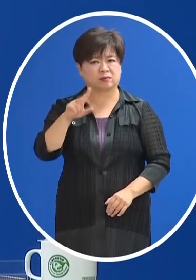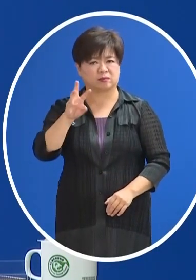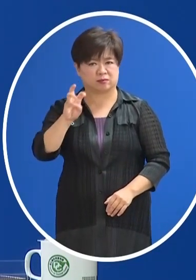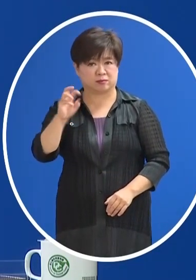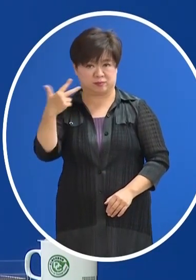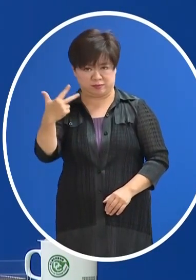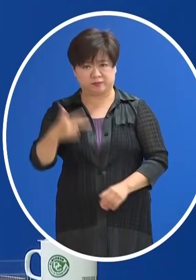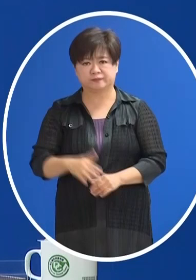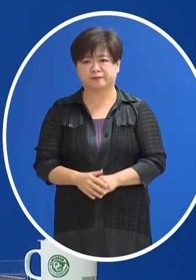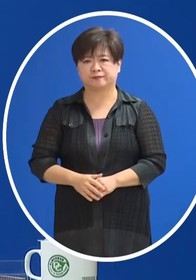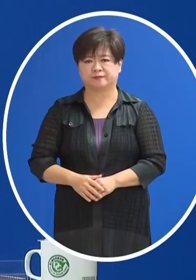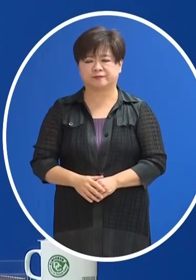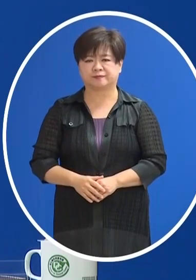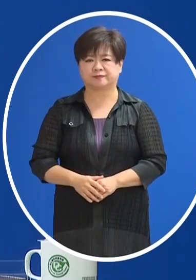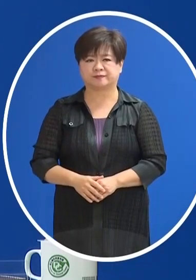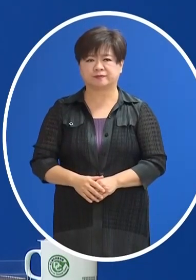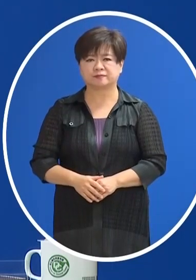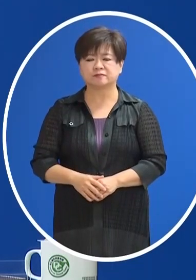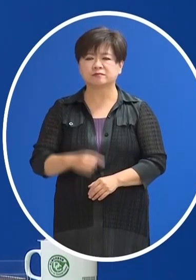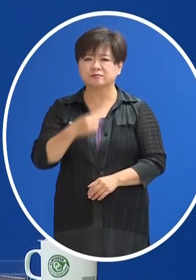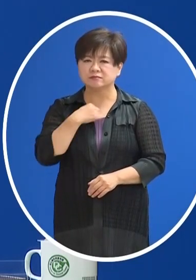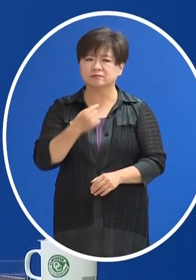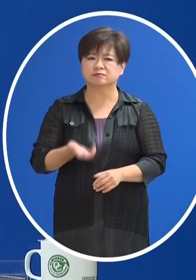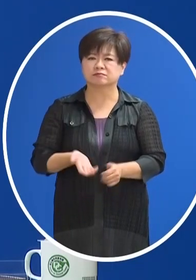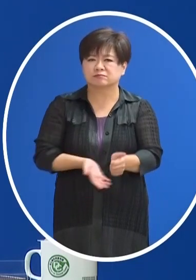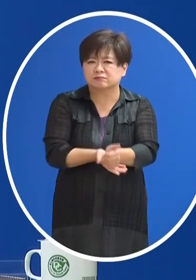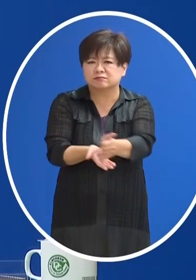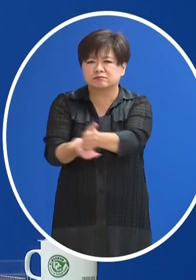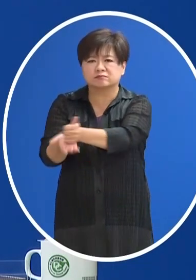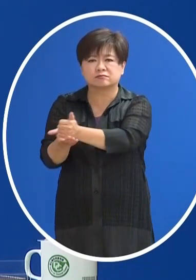1137，那我们也在鼓励这个